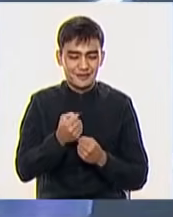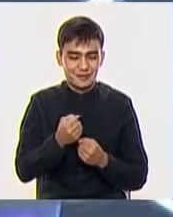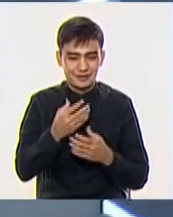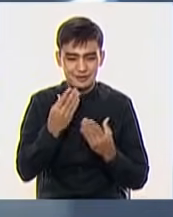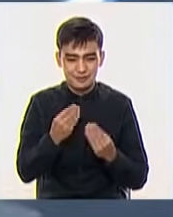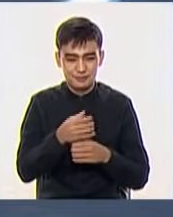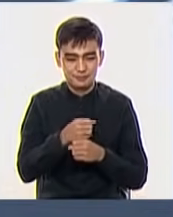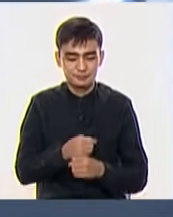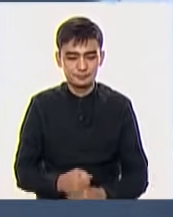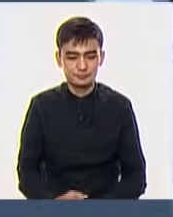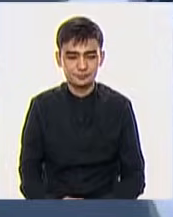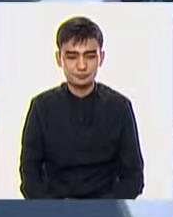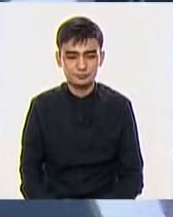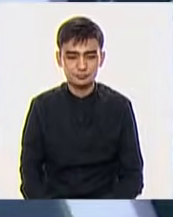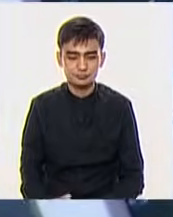сегодня.